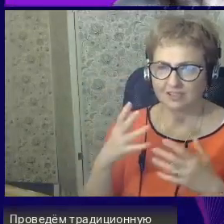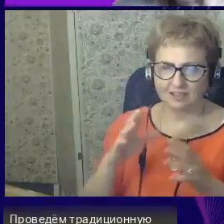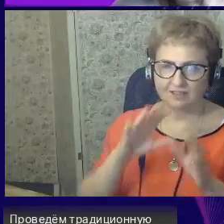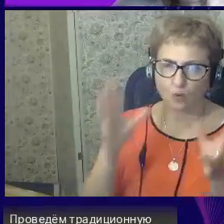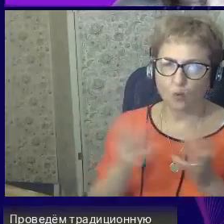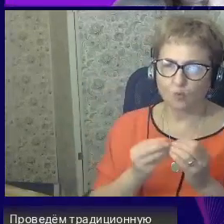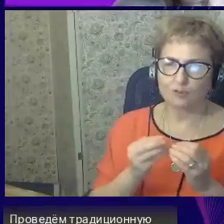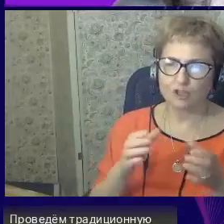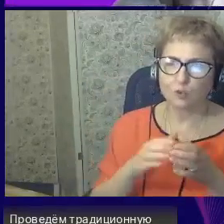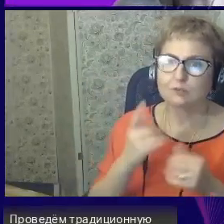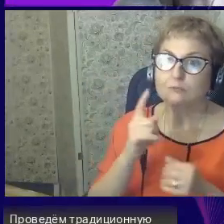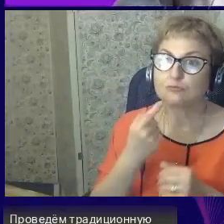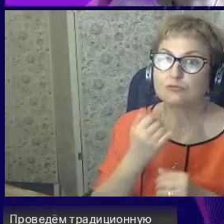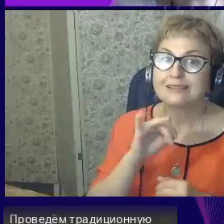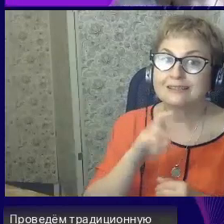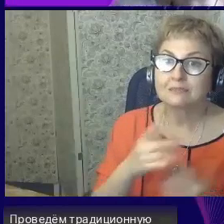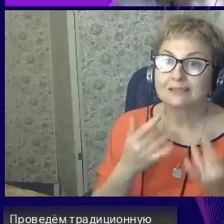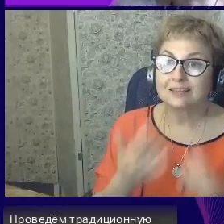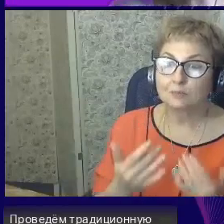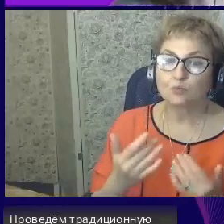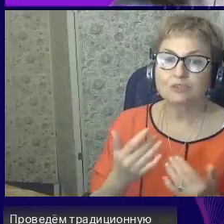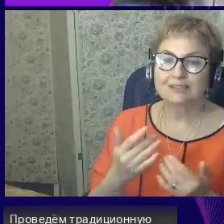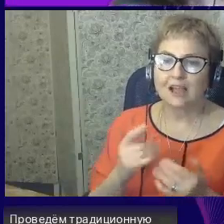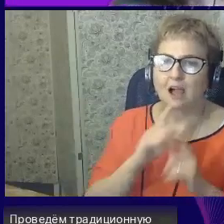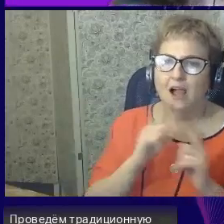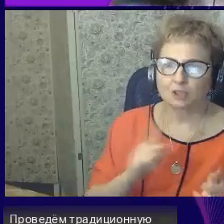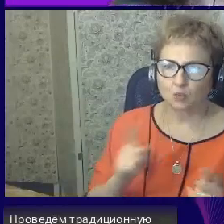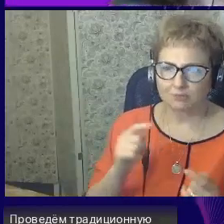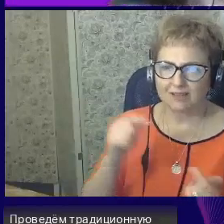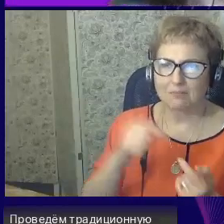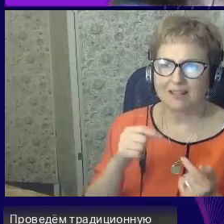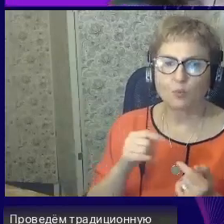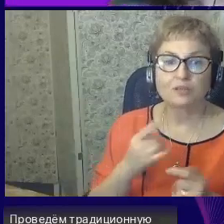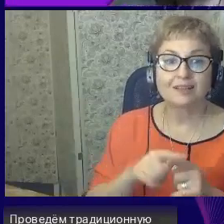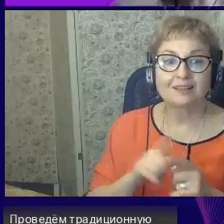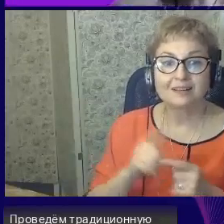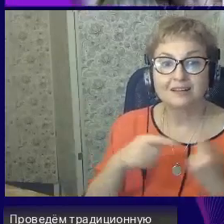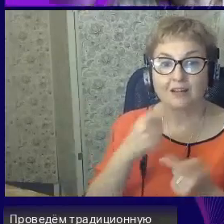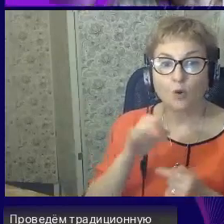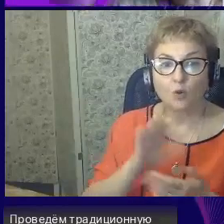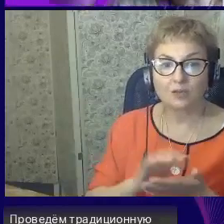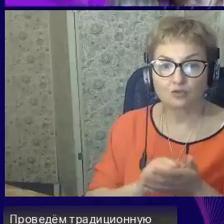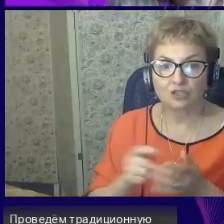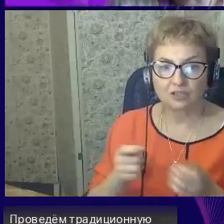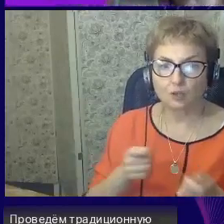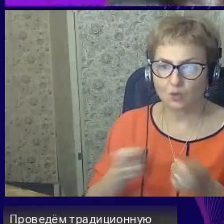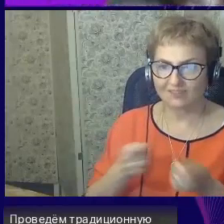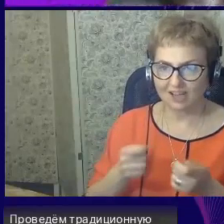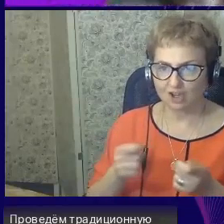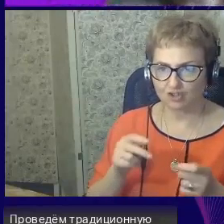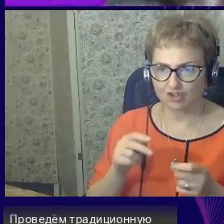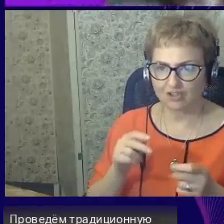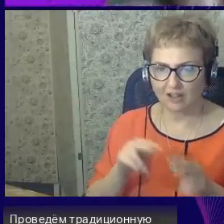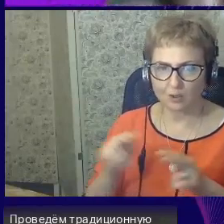учиться иной раз в общей группе, почему как бы им требуется, собственно, вообще особый подход. первую очередь речь идет о нарушении